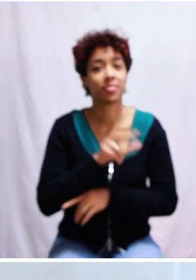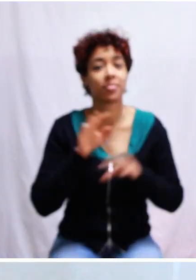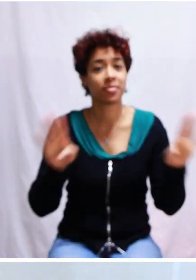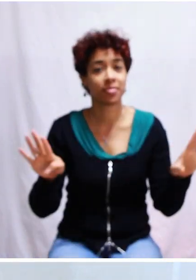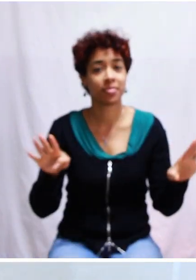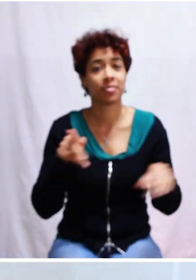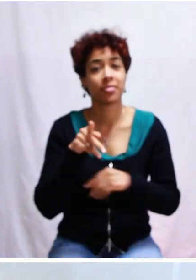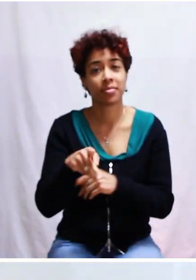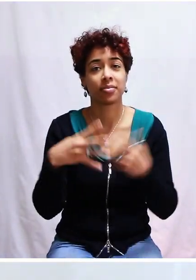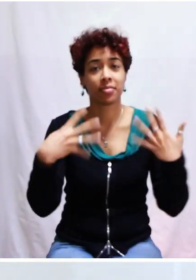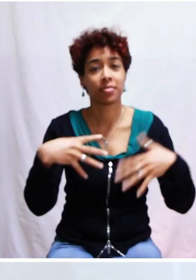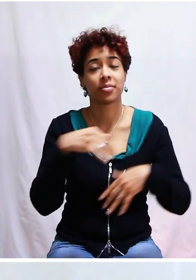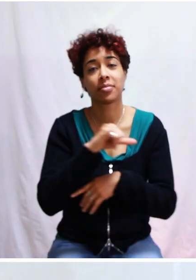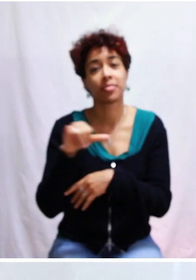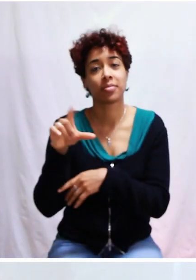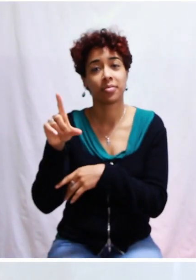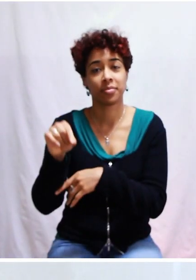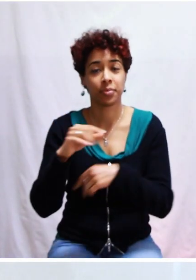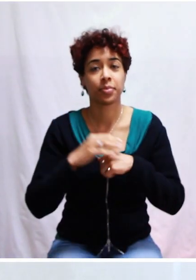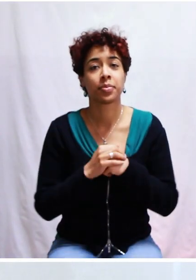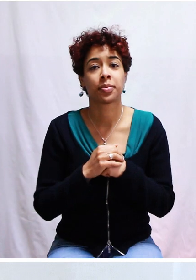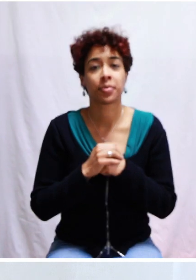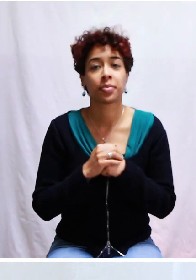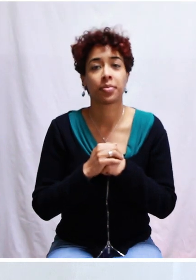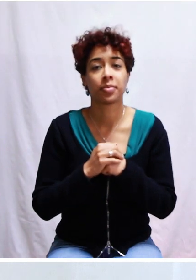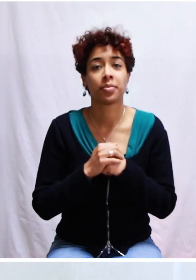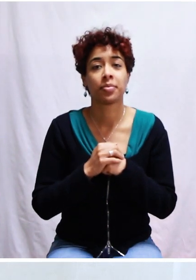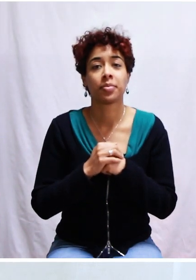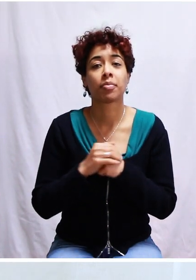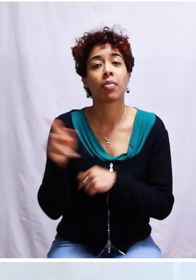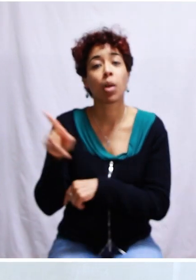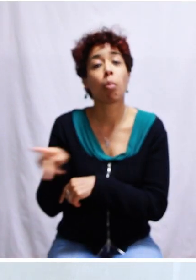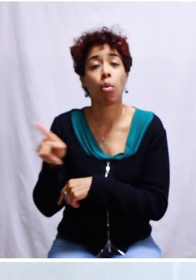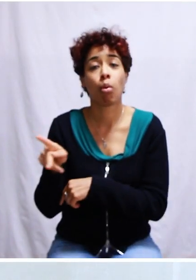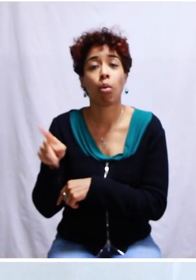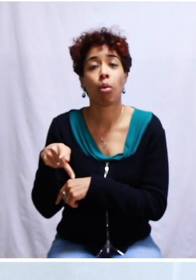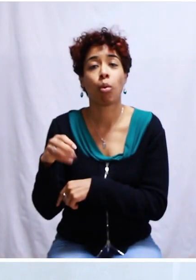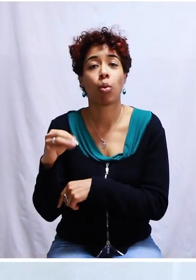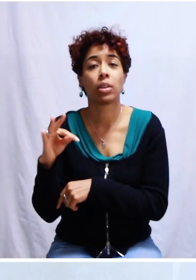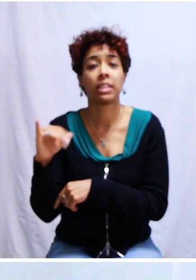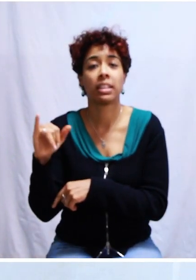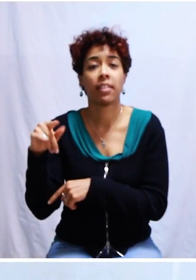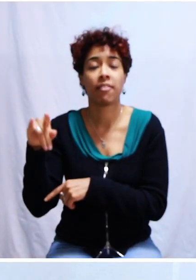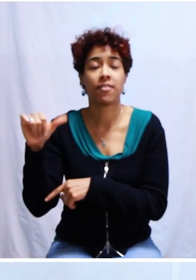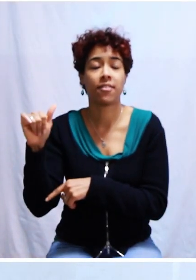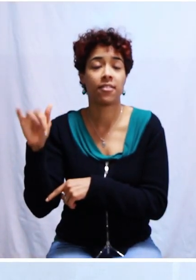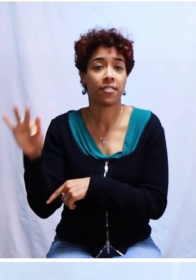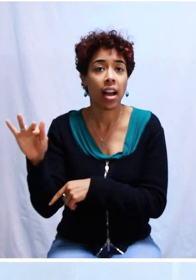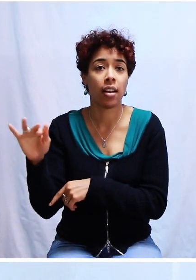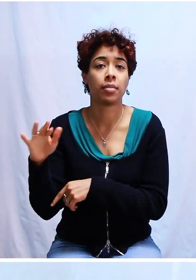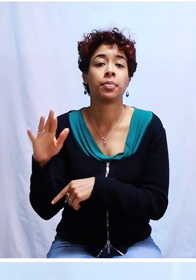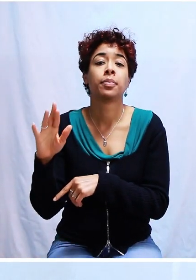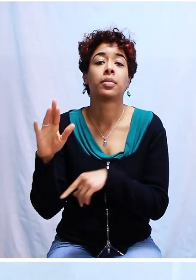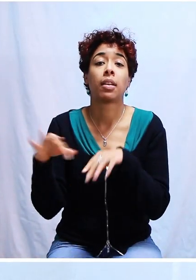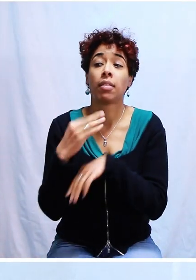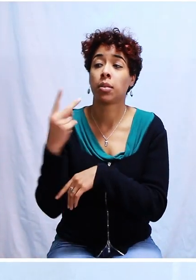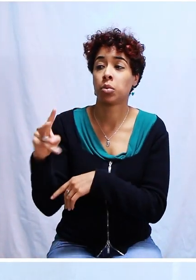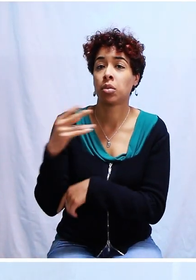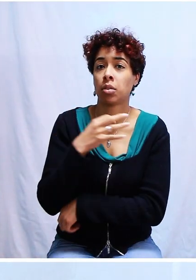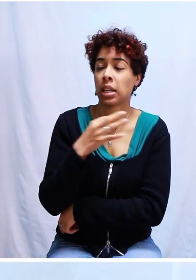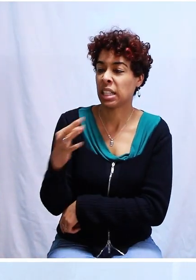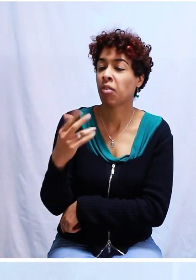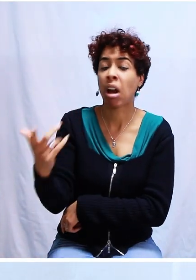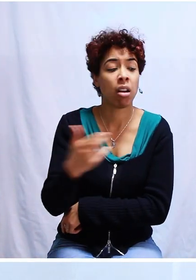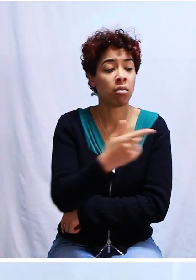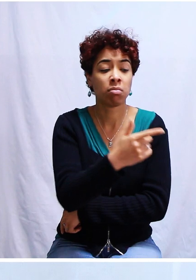20. Après avoir entendu les paroles de sa femme, qui lui disait « Voilà ce que m'a fait ton esclave », le maître de Joseph